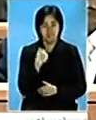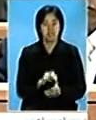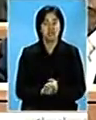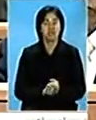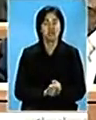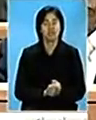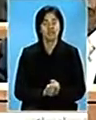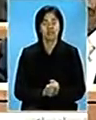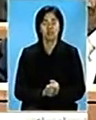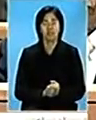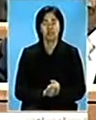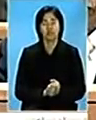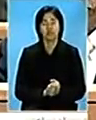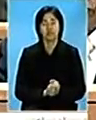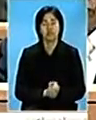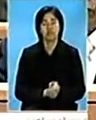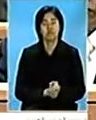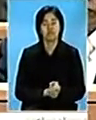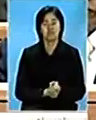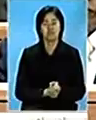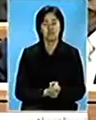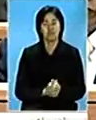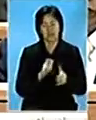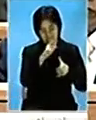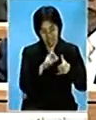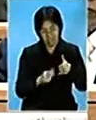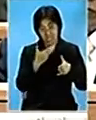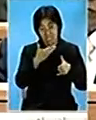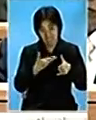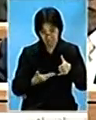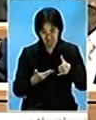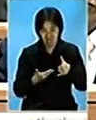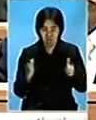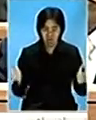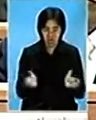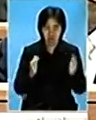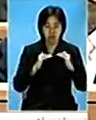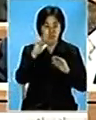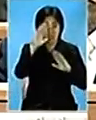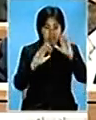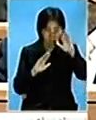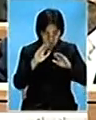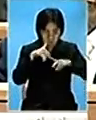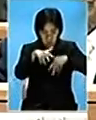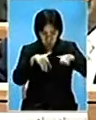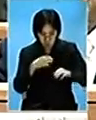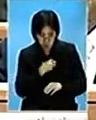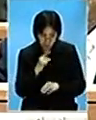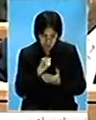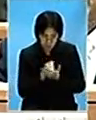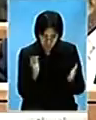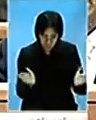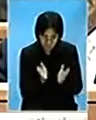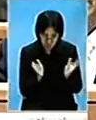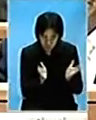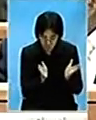แต่ว่าในเรื่องของการที่จะขับเคลื่อนความเป็นประชาธิปไตยและความคาดหวังของประชาชนกับนัก